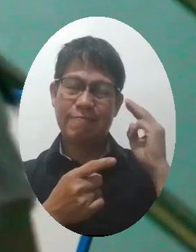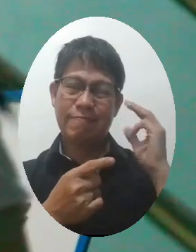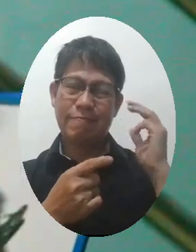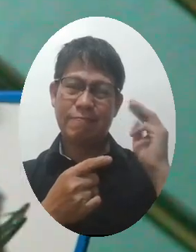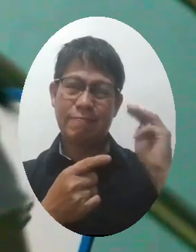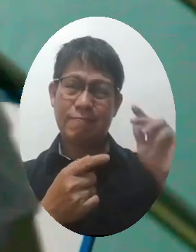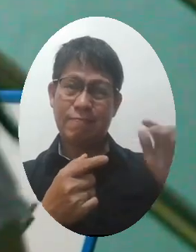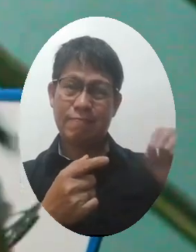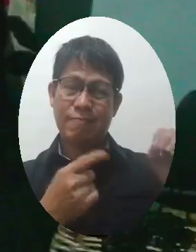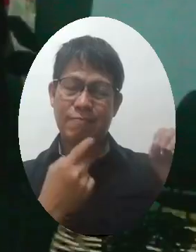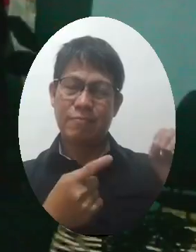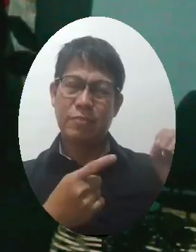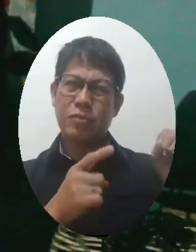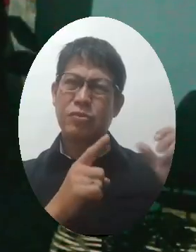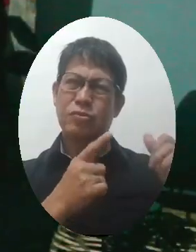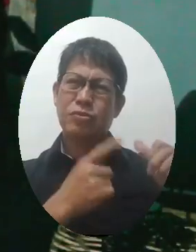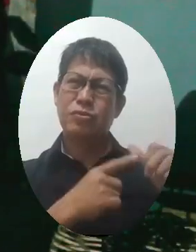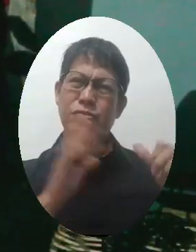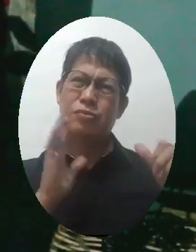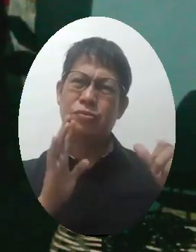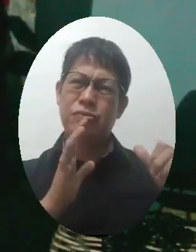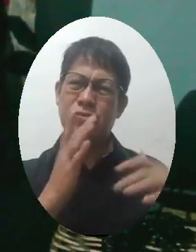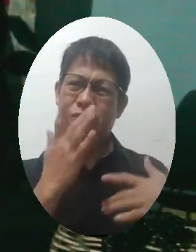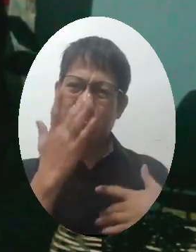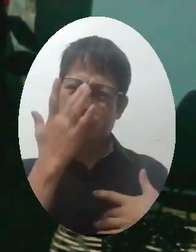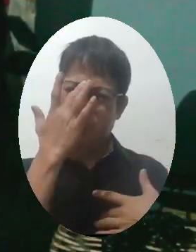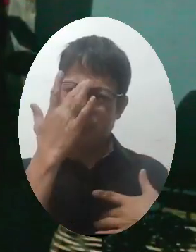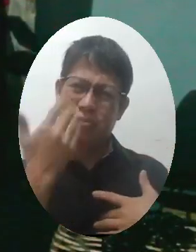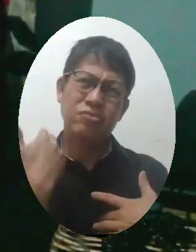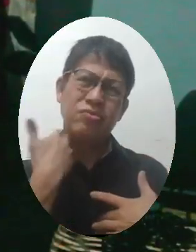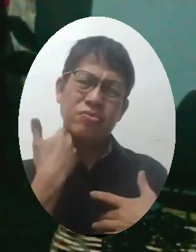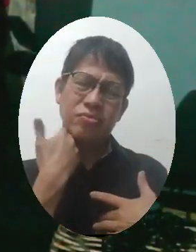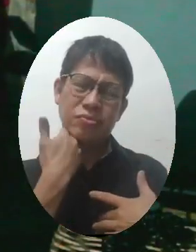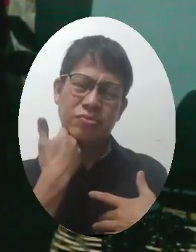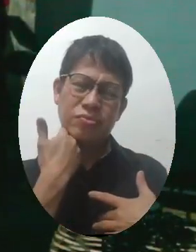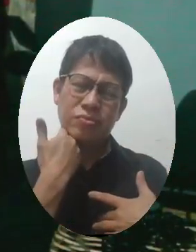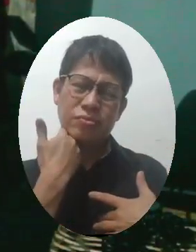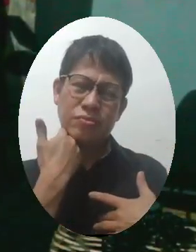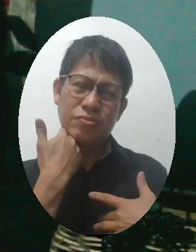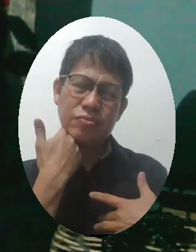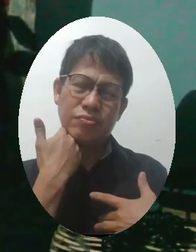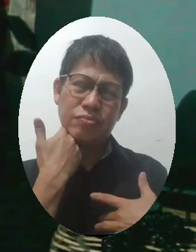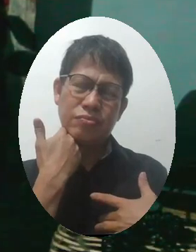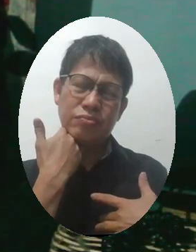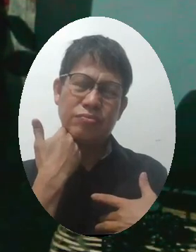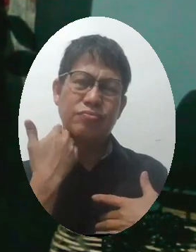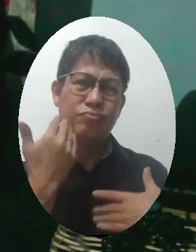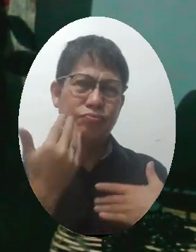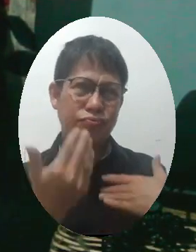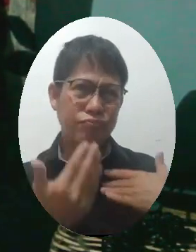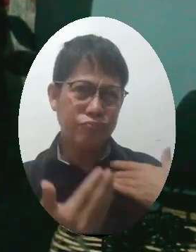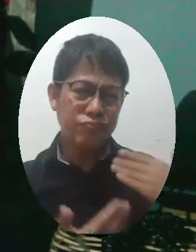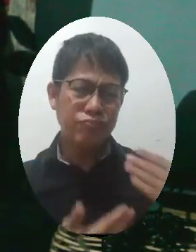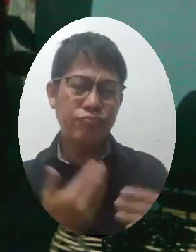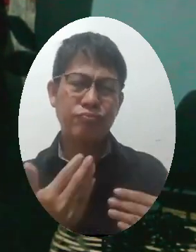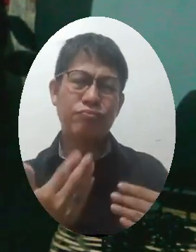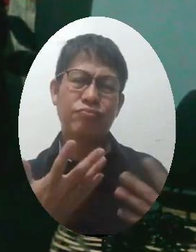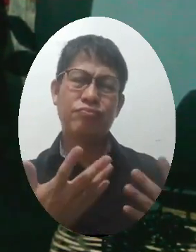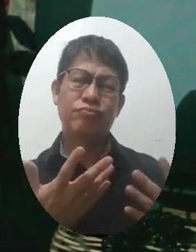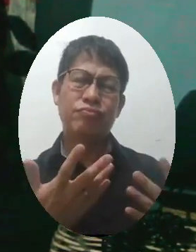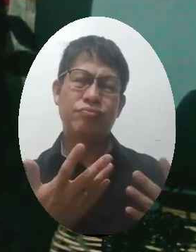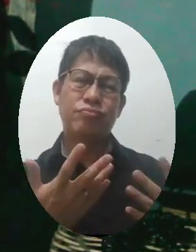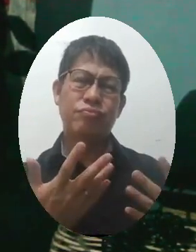Bali, nag-umpisa siya nung naglagnat. Nilagnat lang siya eh. Tapos, mga ilang